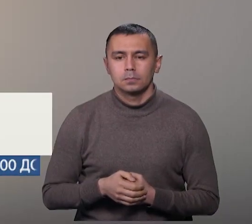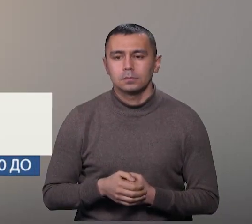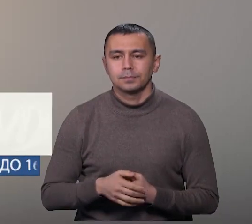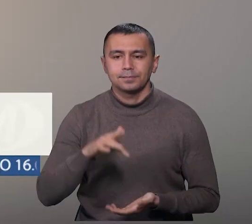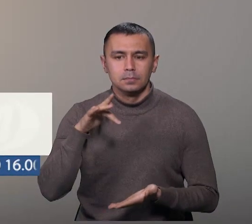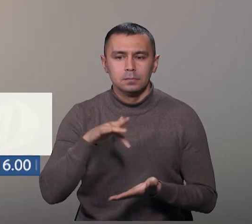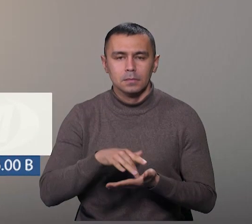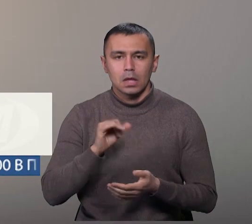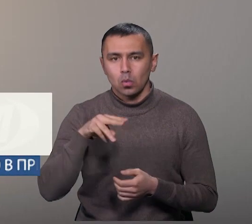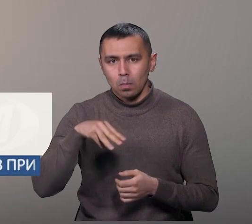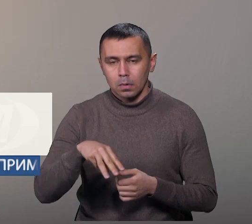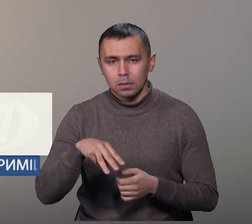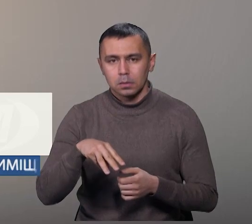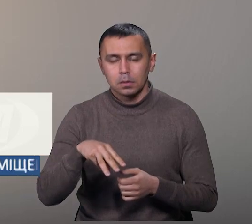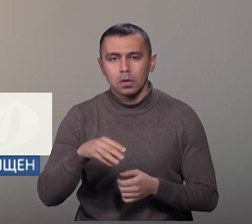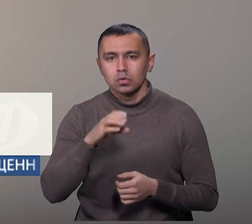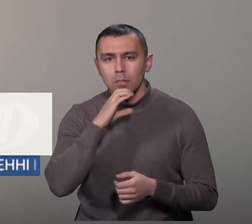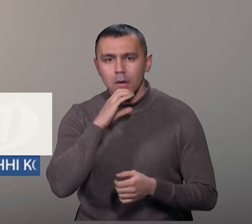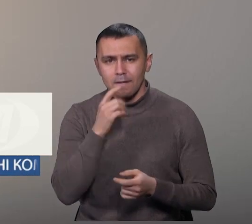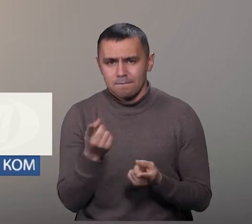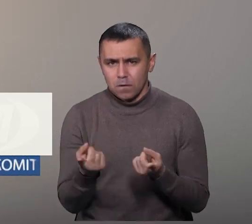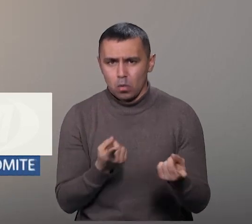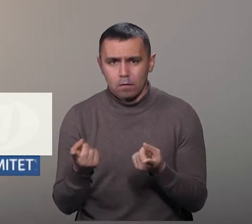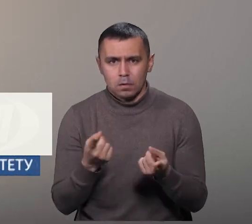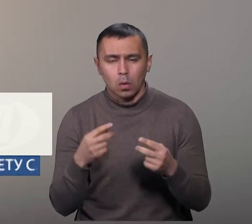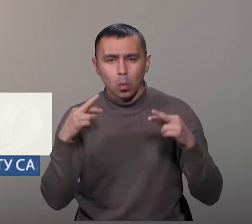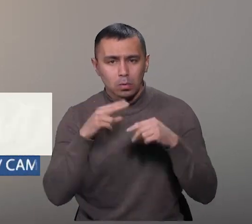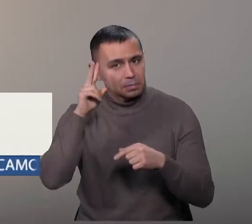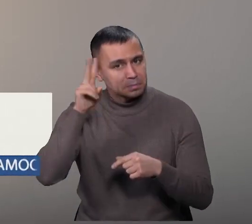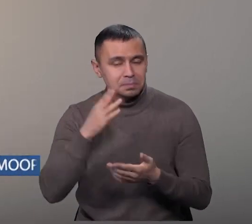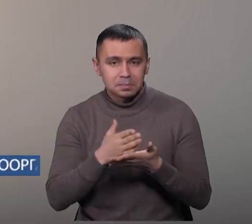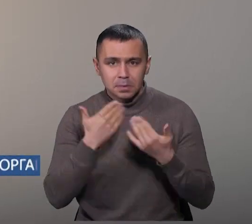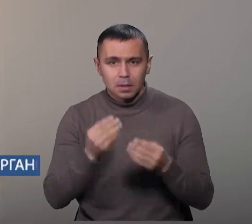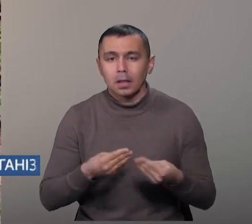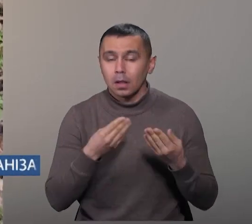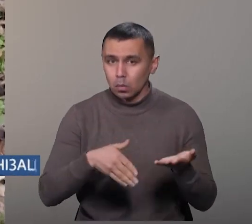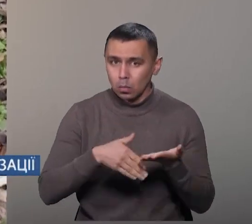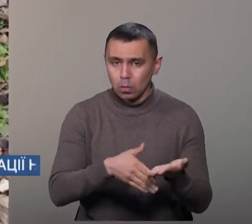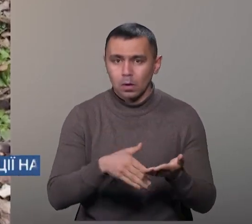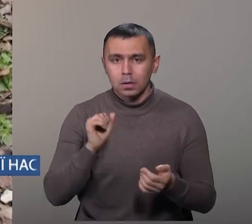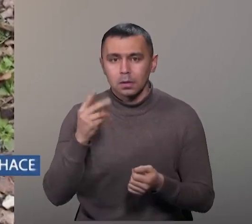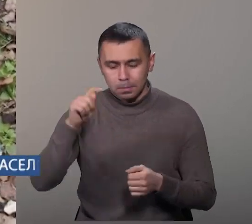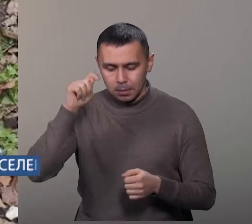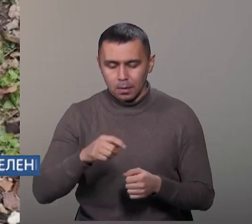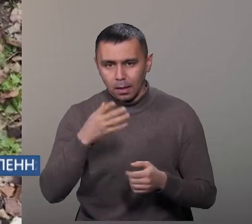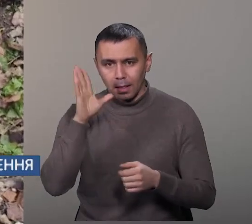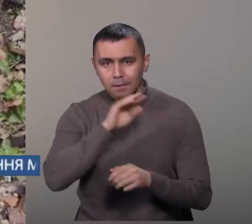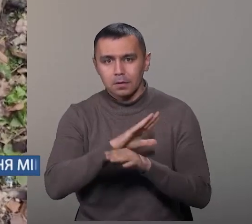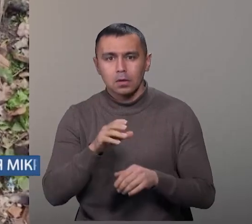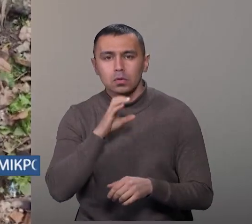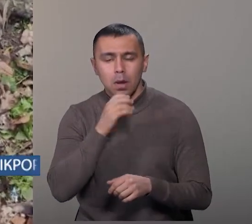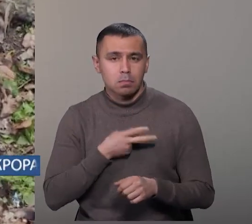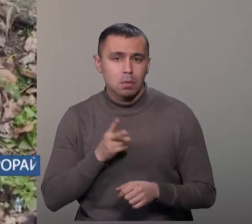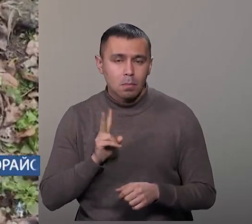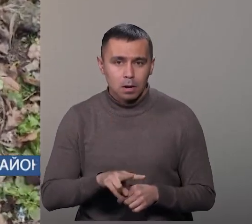Центр «Атріум», кондитерська, собака в конвульсіях, чи отруєння – не знаємо. Надали допомогу, Саша приїхати не встиг, собака померла.